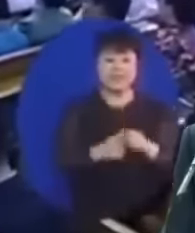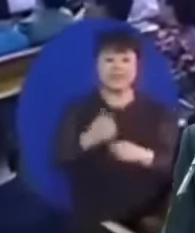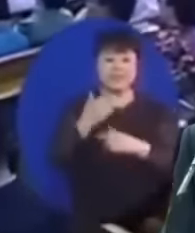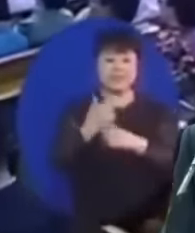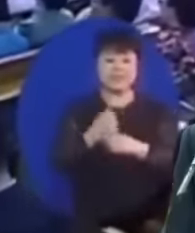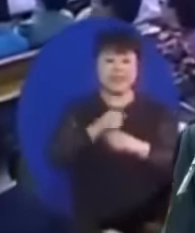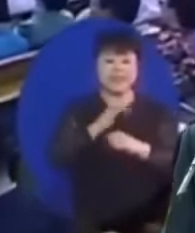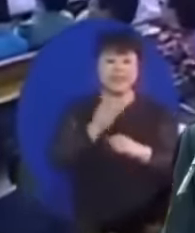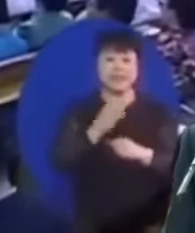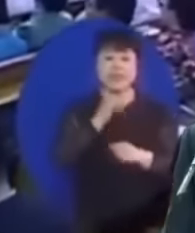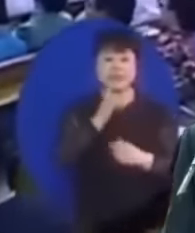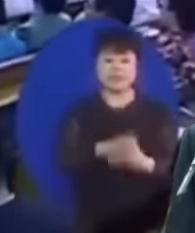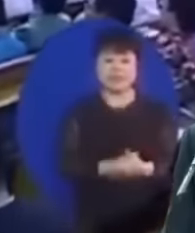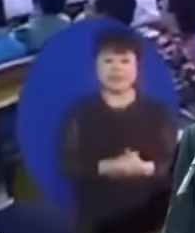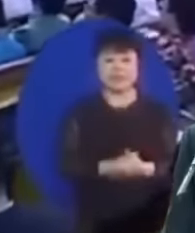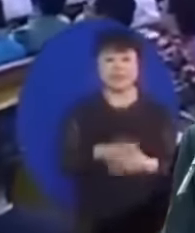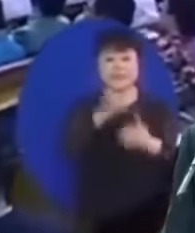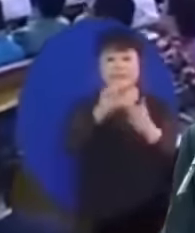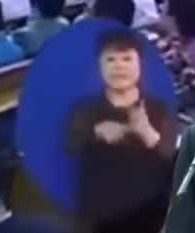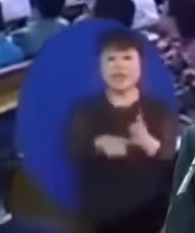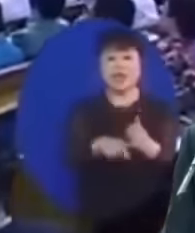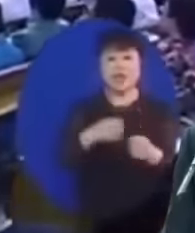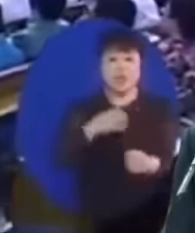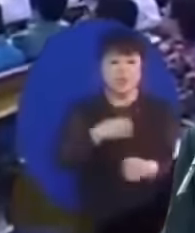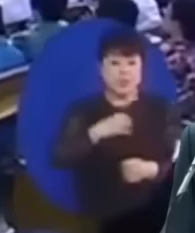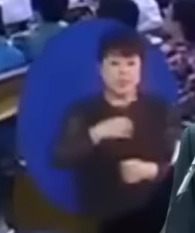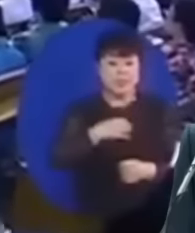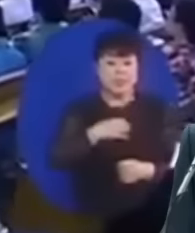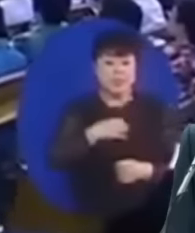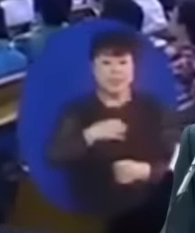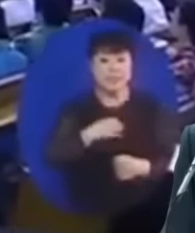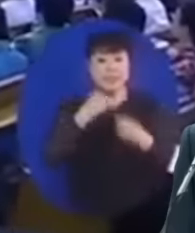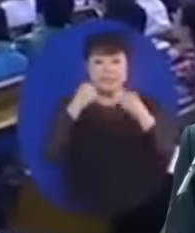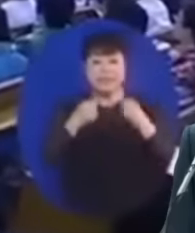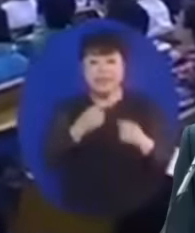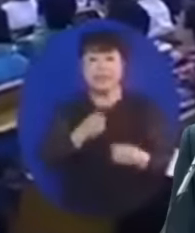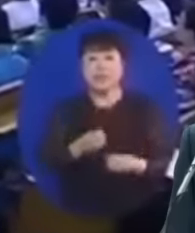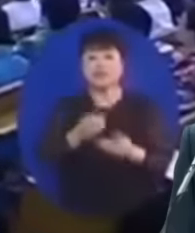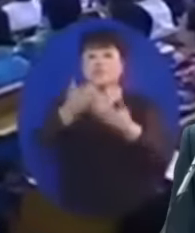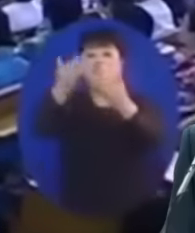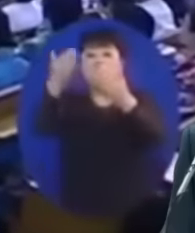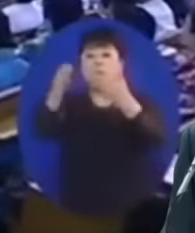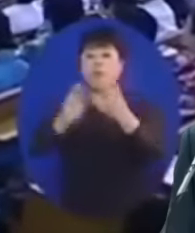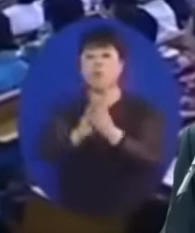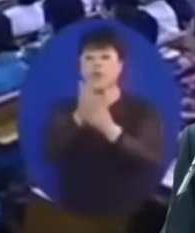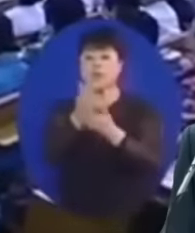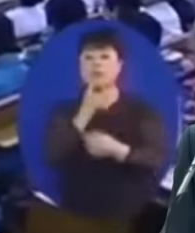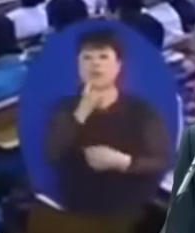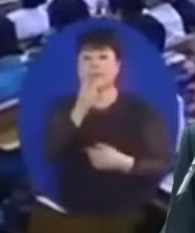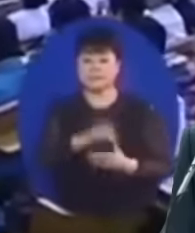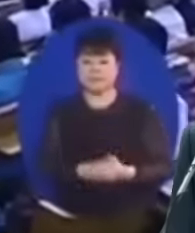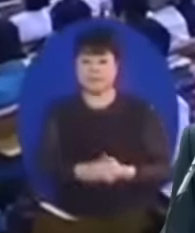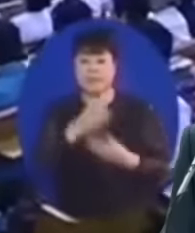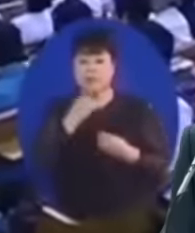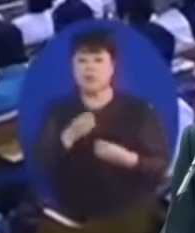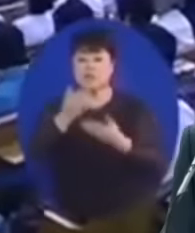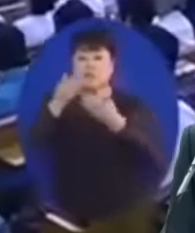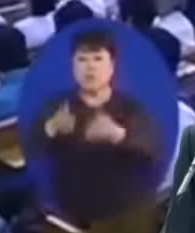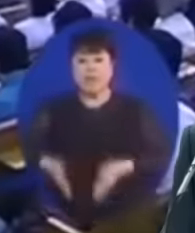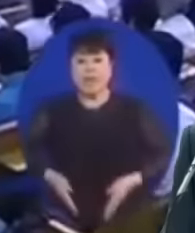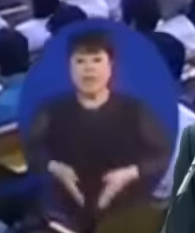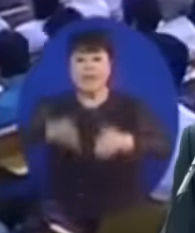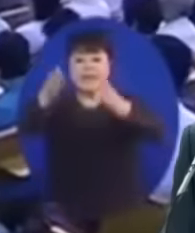의지하며 나아가야 합니다. 그럴 때 위기는 우리의 삶의 축복으로 변화되는 것입니다. 축복의